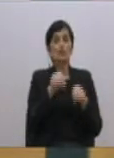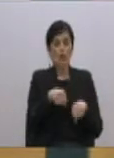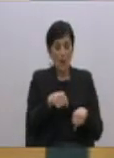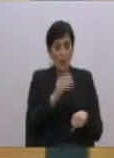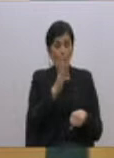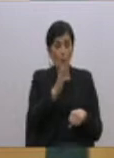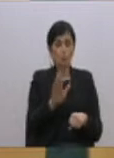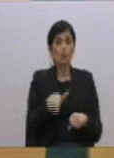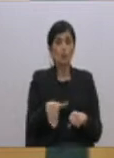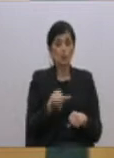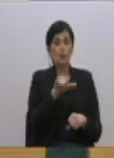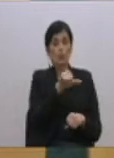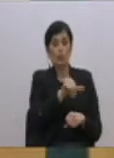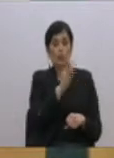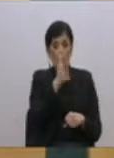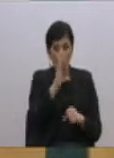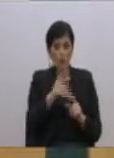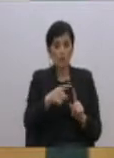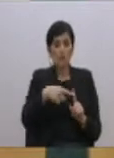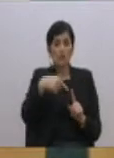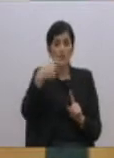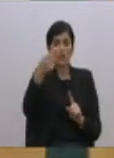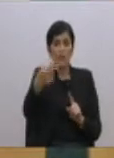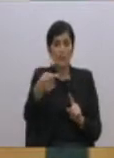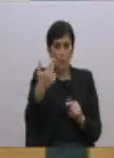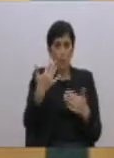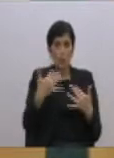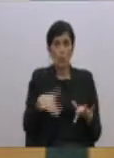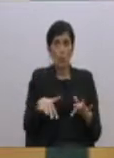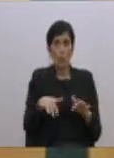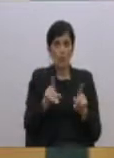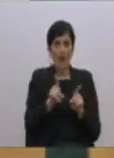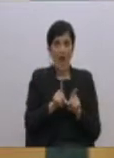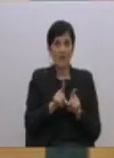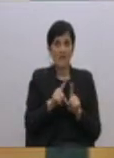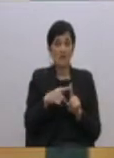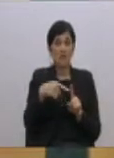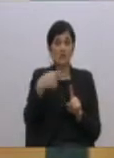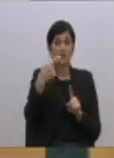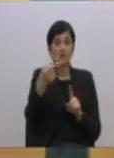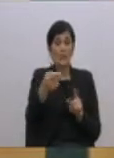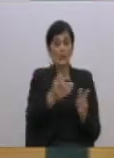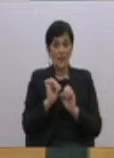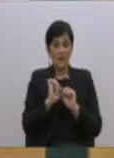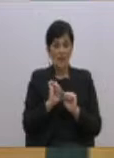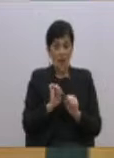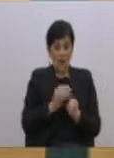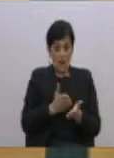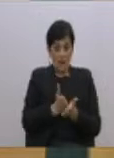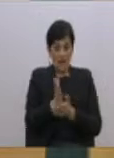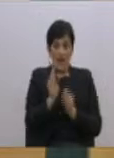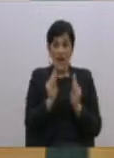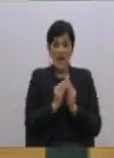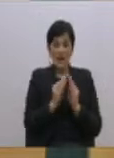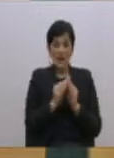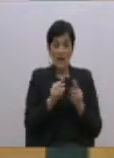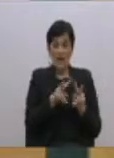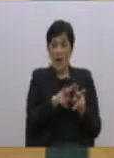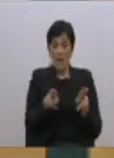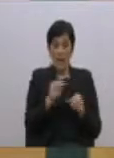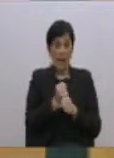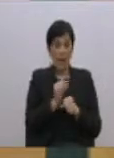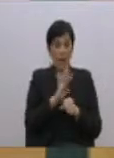თუმცა მათ ექნებათ შემდგომ ჯერზე უკვე ასევე შემდგომ ეტაპზე რომ დაიცვან იგივე არ დადგინდეს, თუმცა